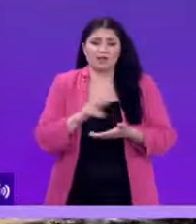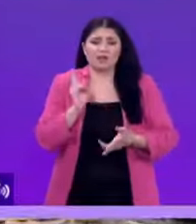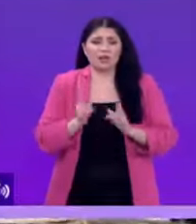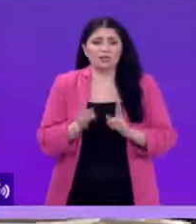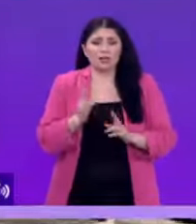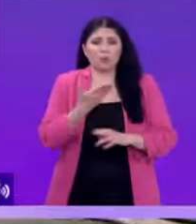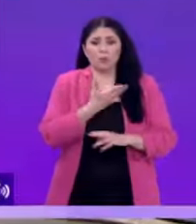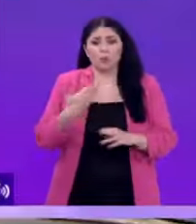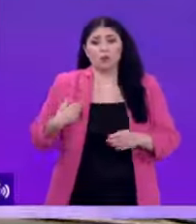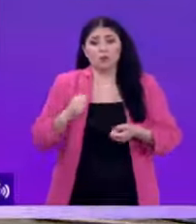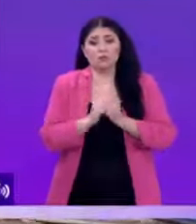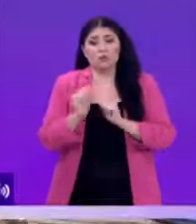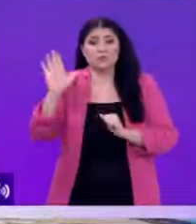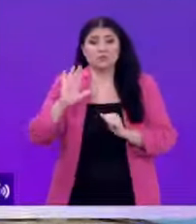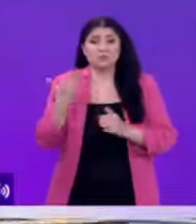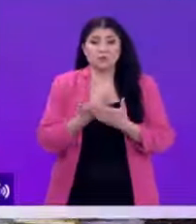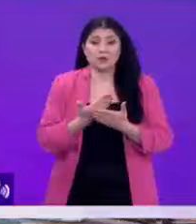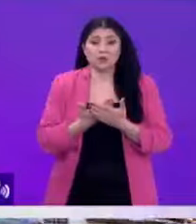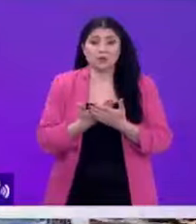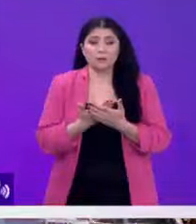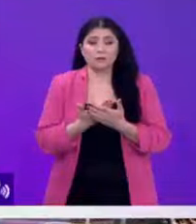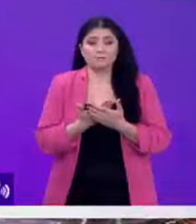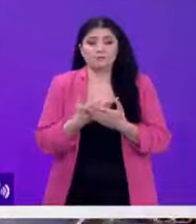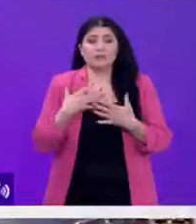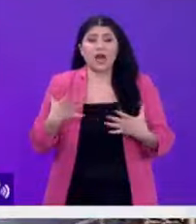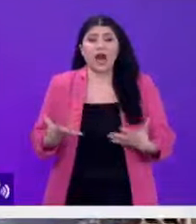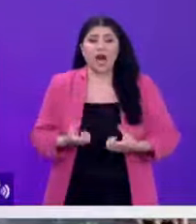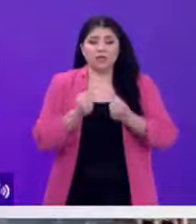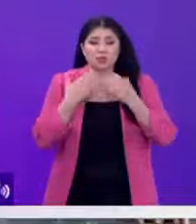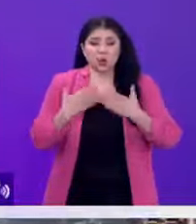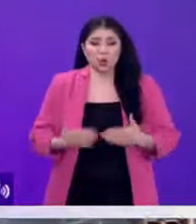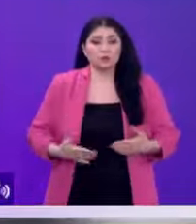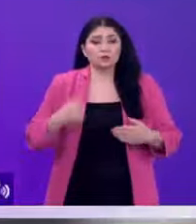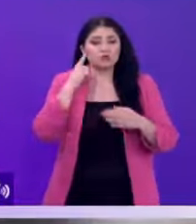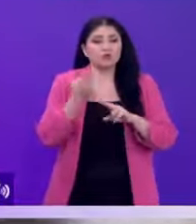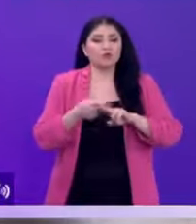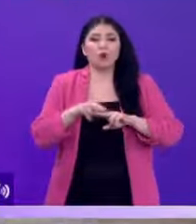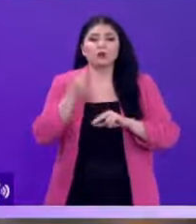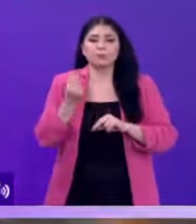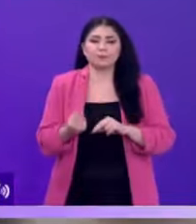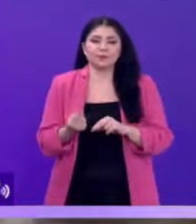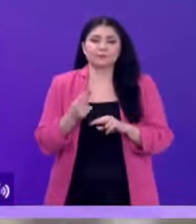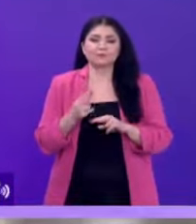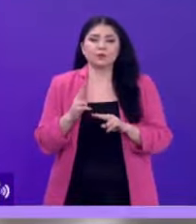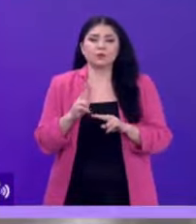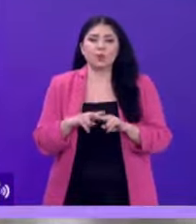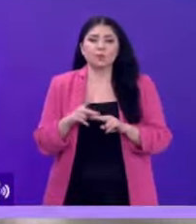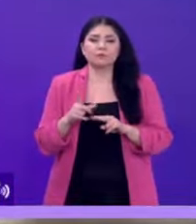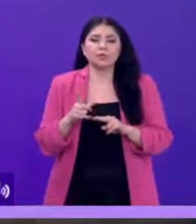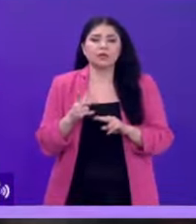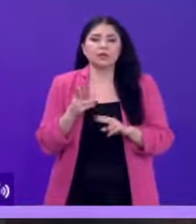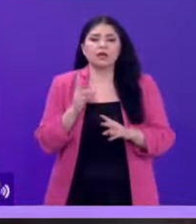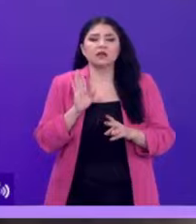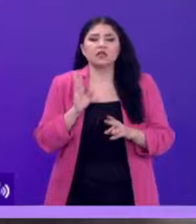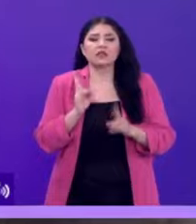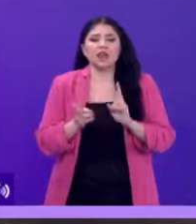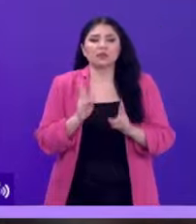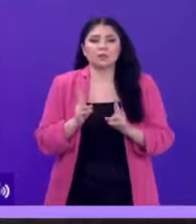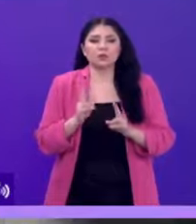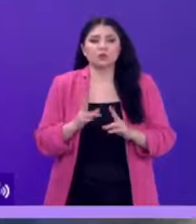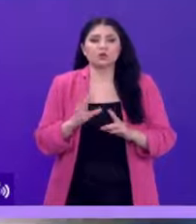dacă nu în afara țării, pentru că sunt victime cu arsuri. Și știm foarte bine cum sunt tratați pacienții cu arsuri